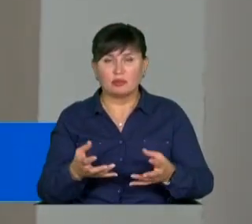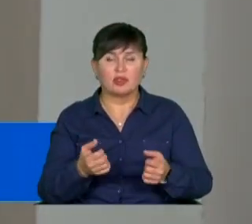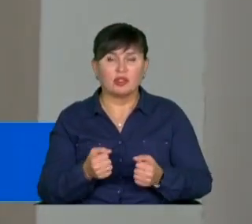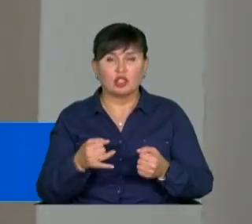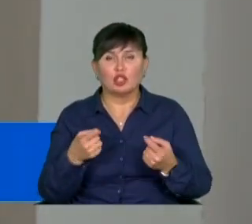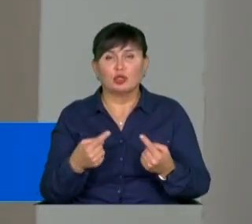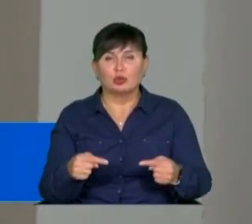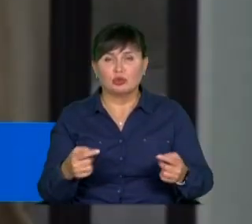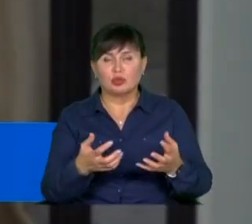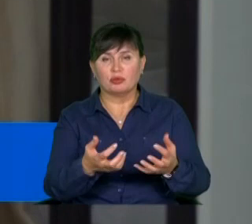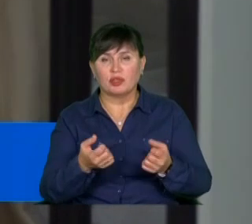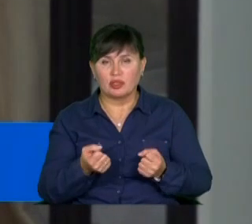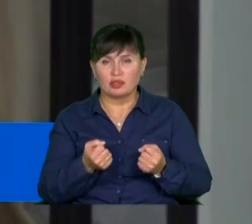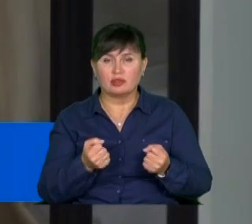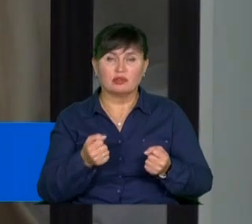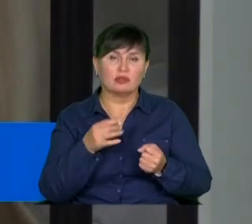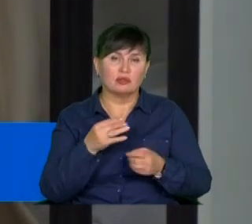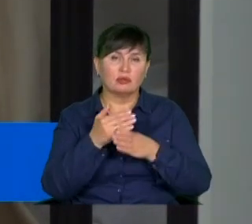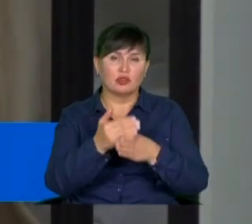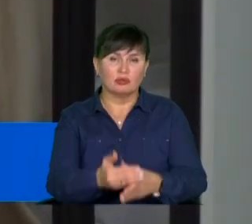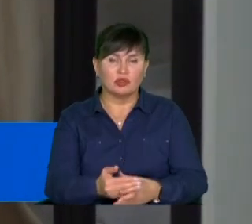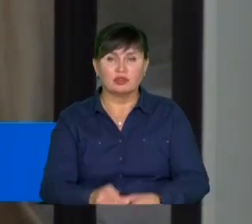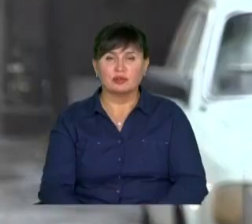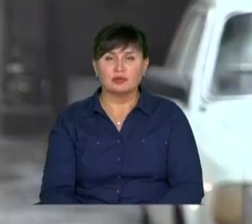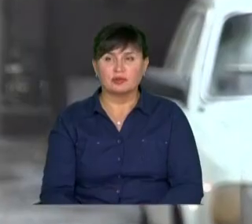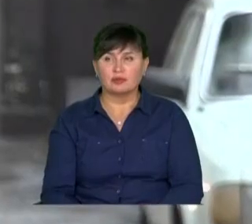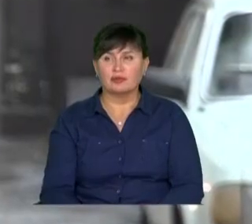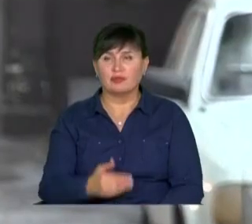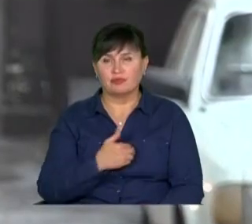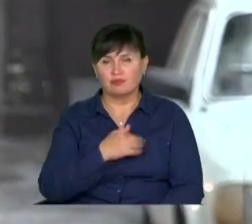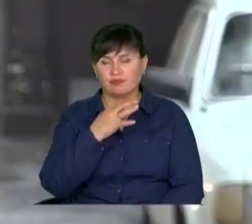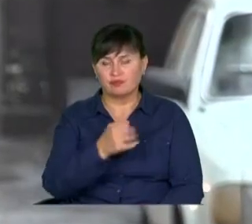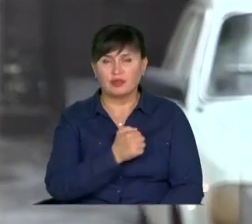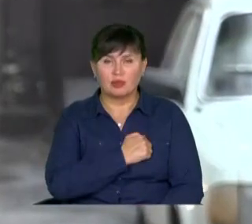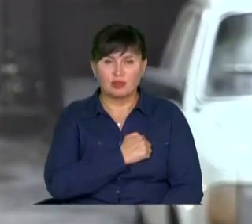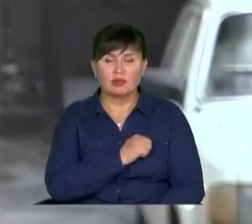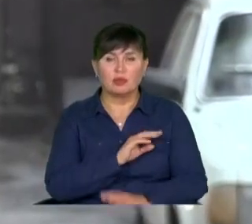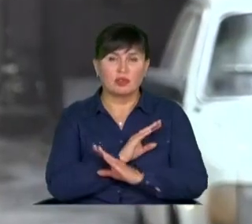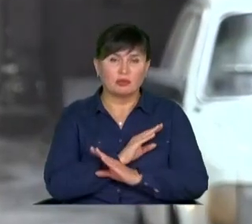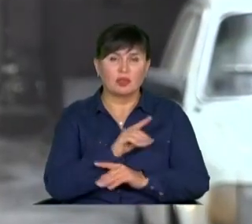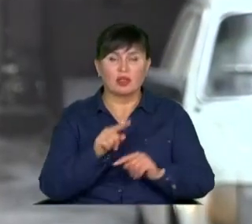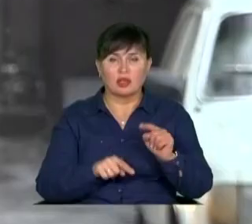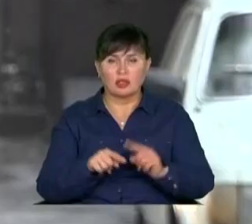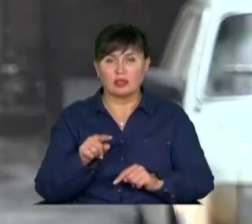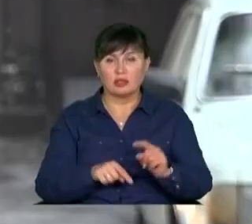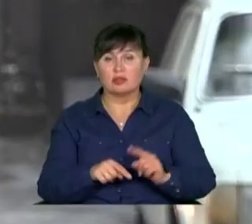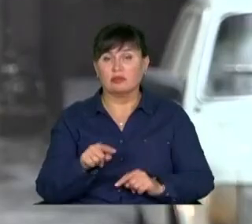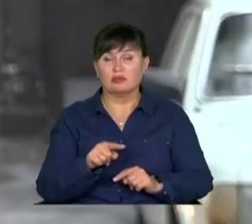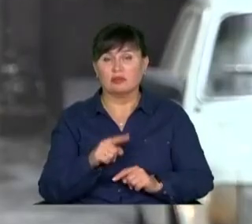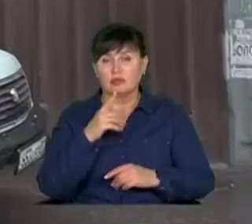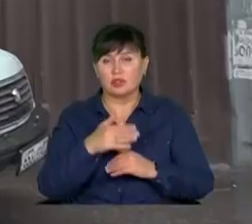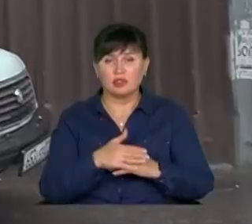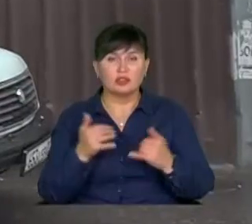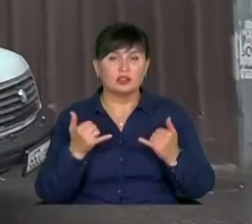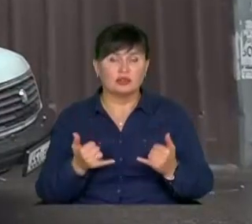и других погорельцев и оказывать им помощь. Хочу выразить искренние соболезнования погибших, родным и близким погибших.